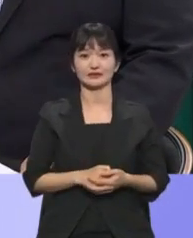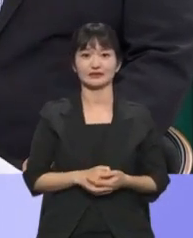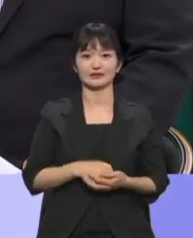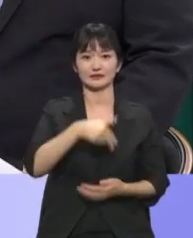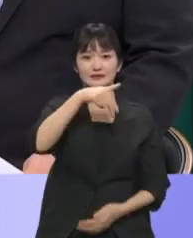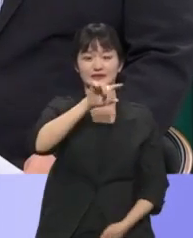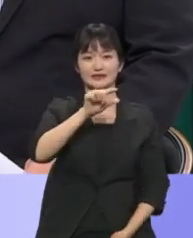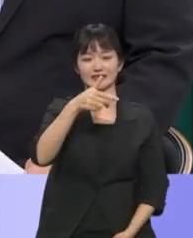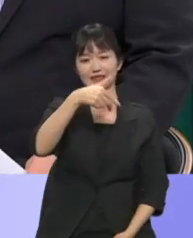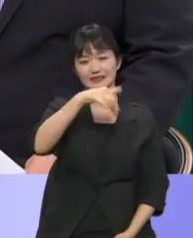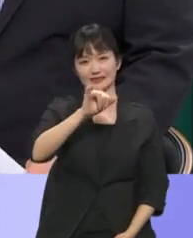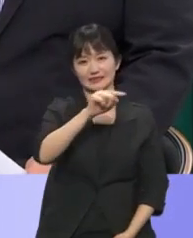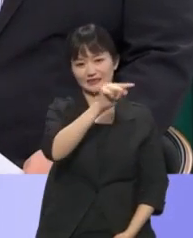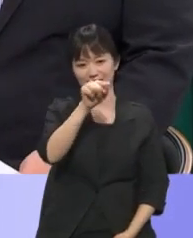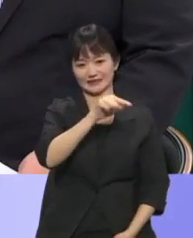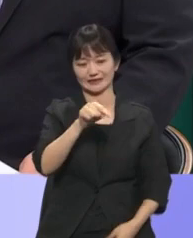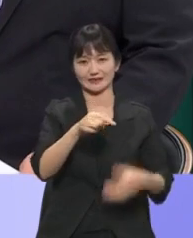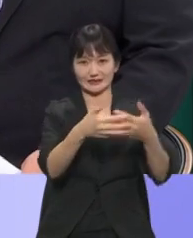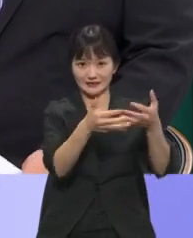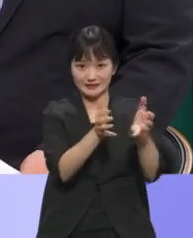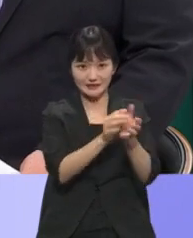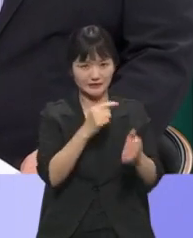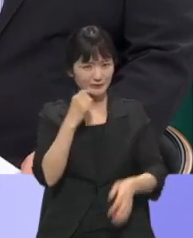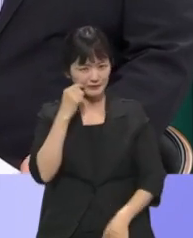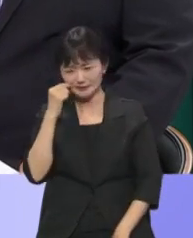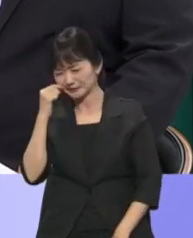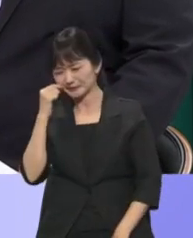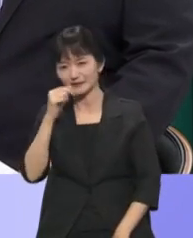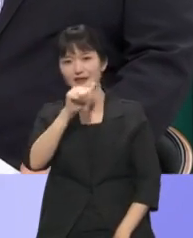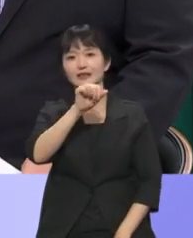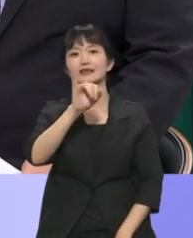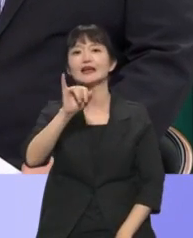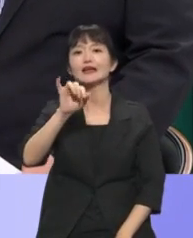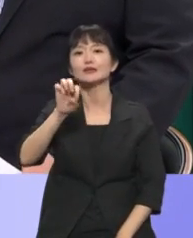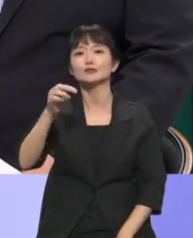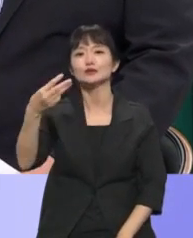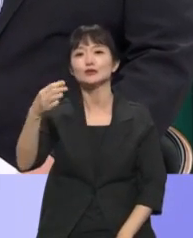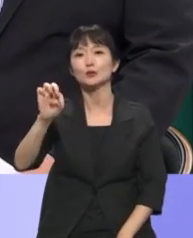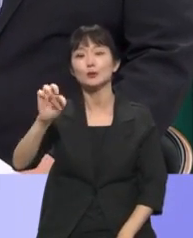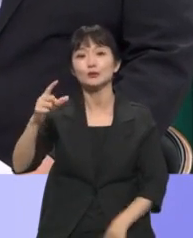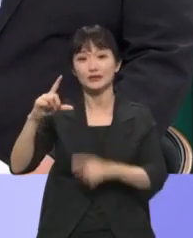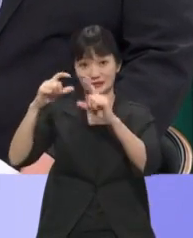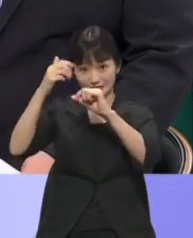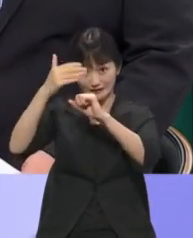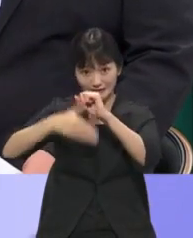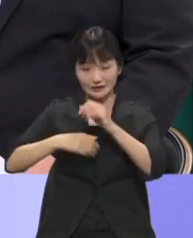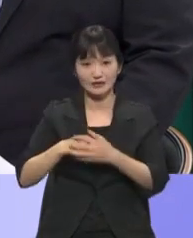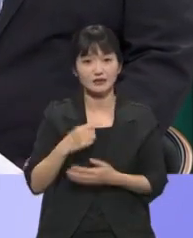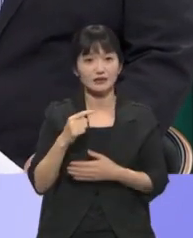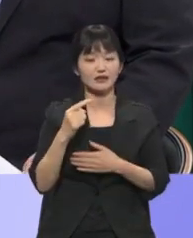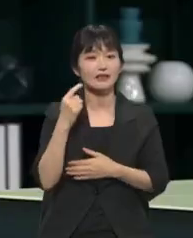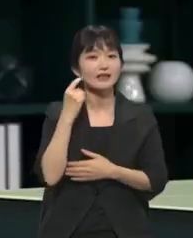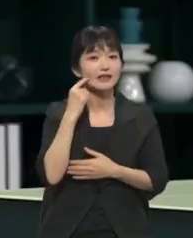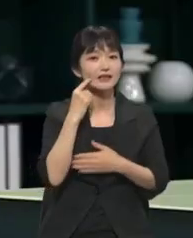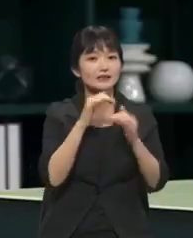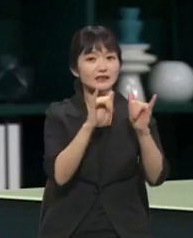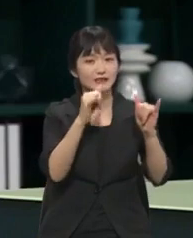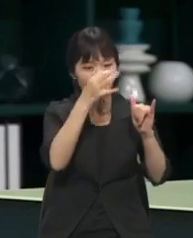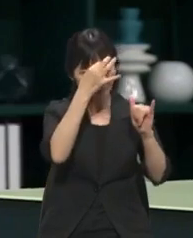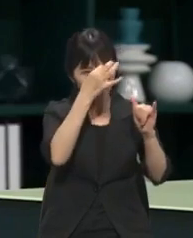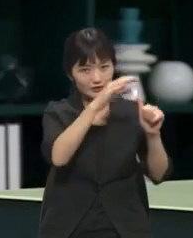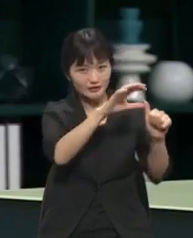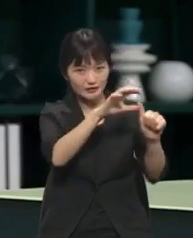젠지라고 그러죠 우리가 지세대들에게 아주 유행한다는 AI 프로필 사진입니다 AI 가상 인물의 기술을 활용하는 건데